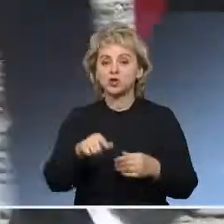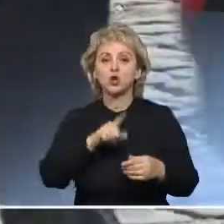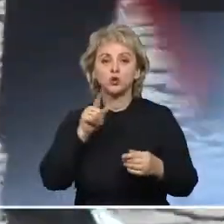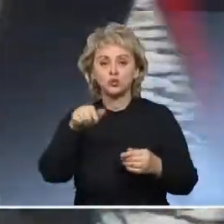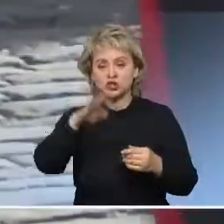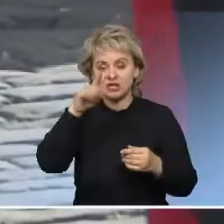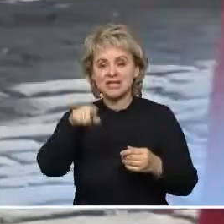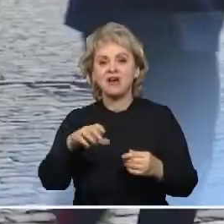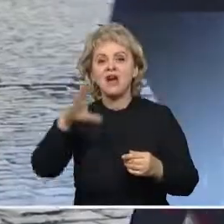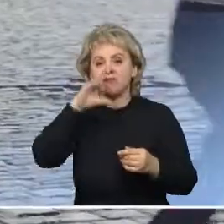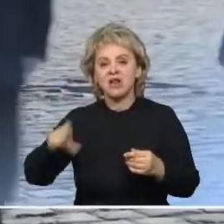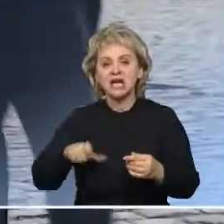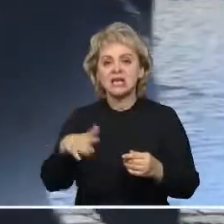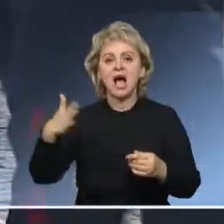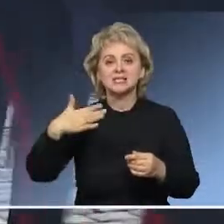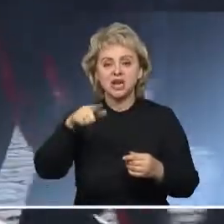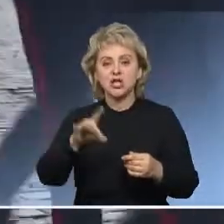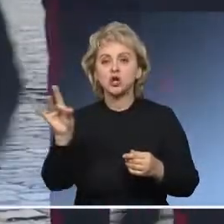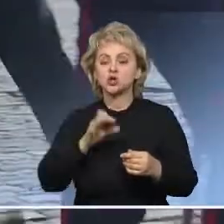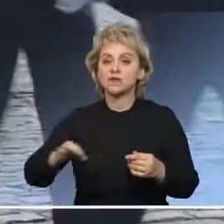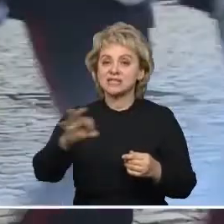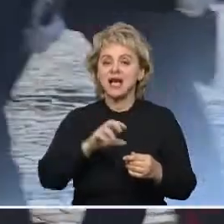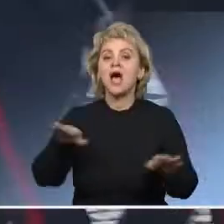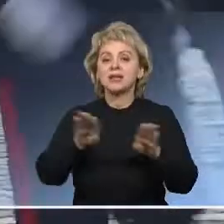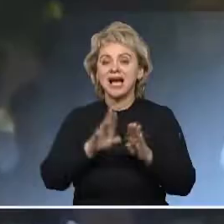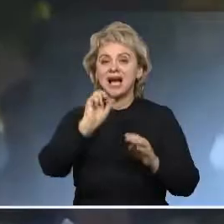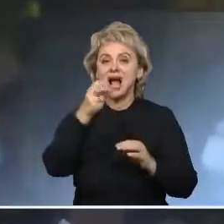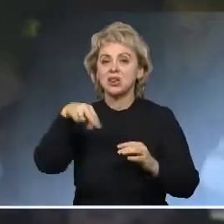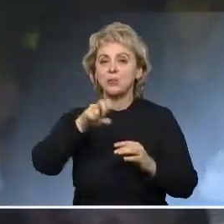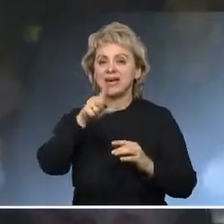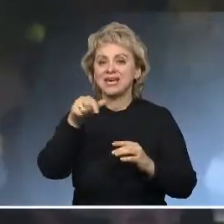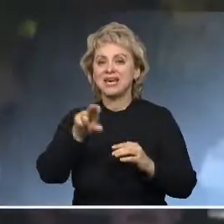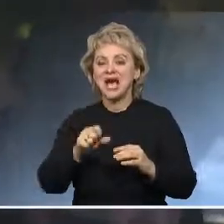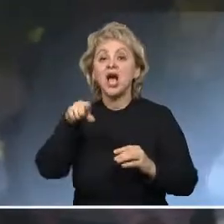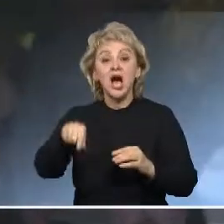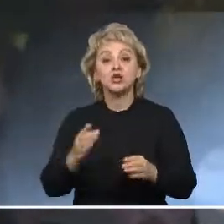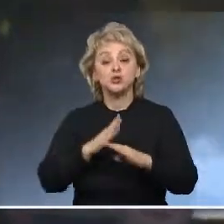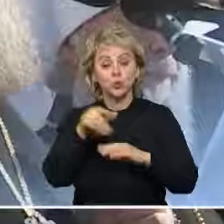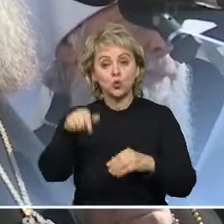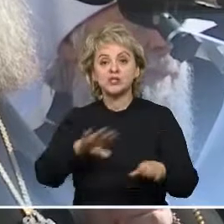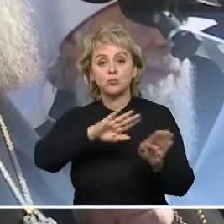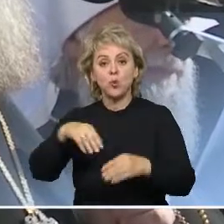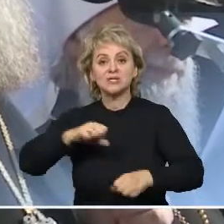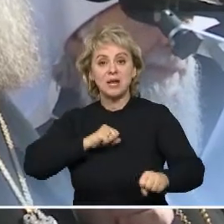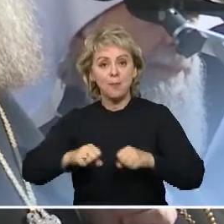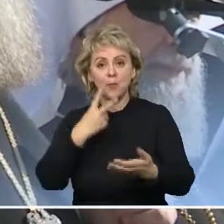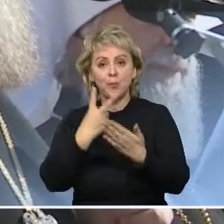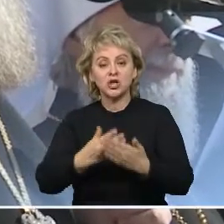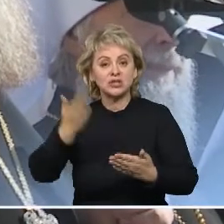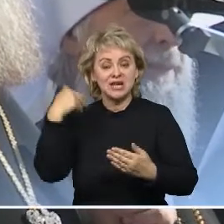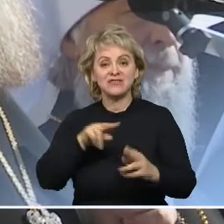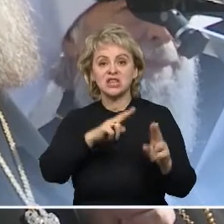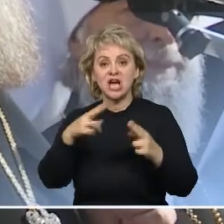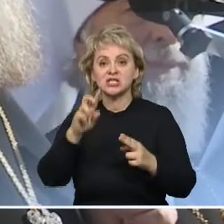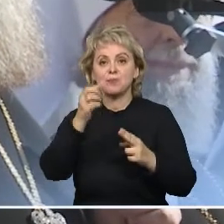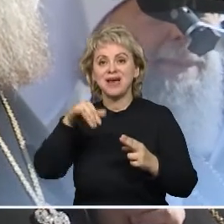Юноши и девушки из Волгоградской, Астраханской и Ростовской областей, а также из Калмыкии. Азиатские гости, кстати, после марша показали древний